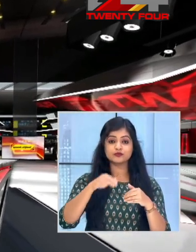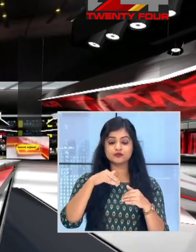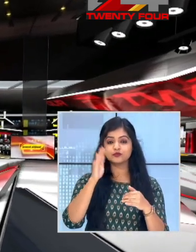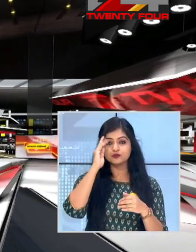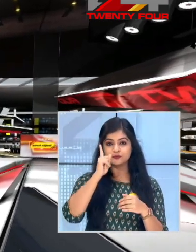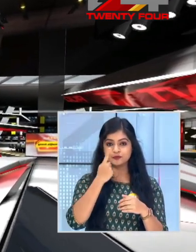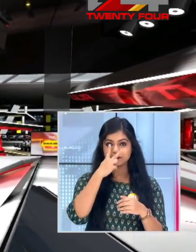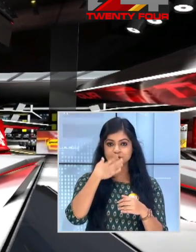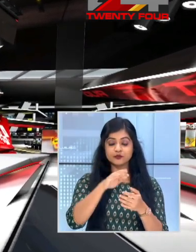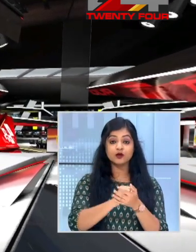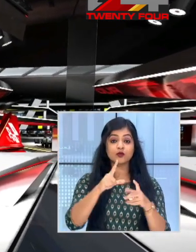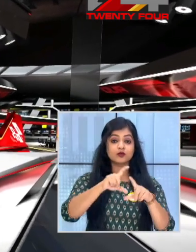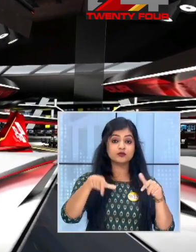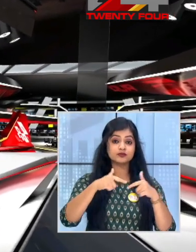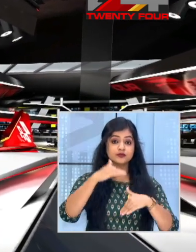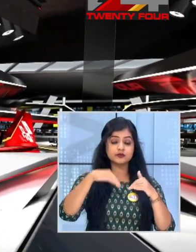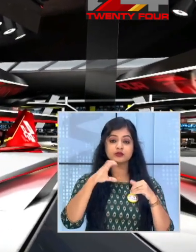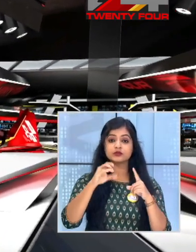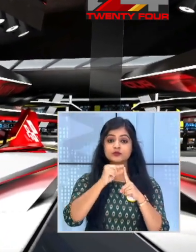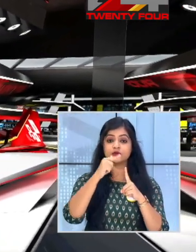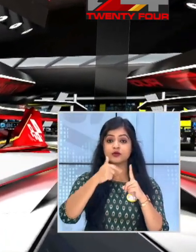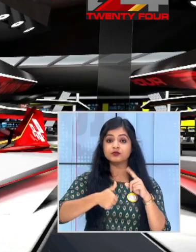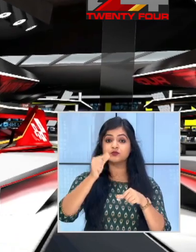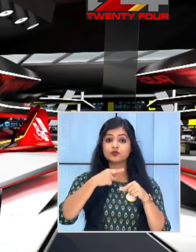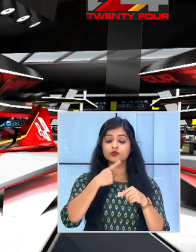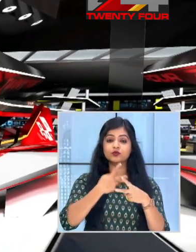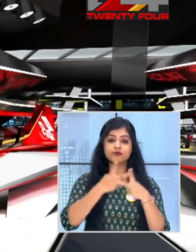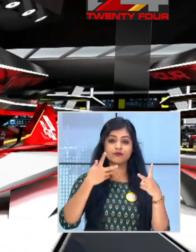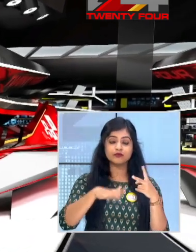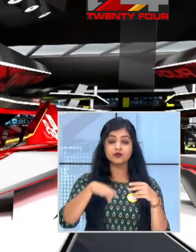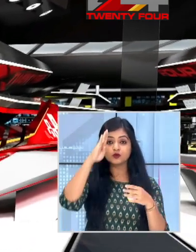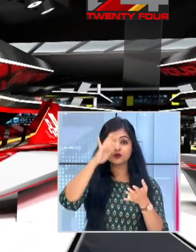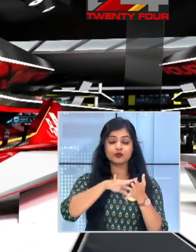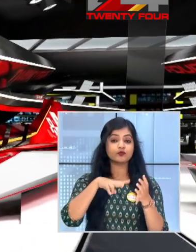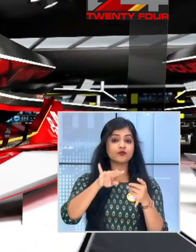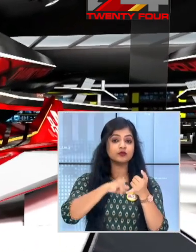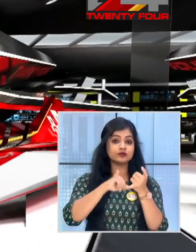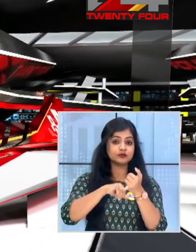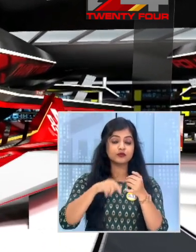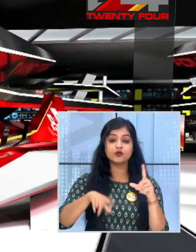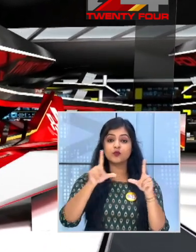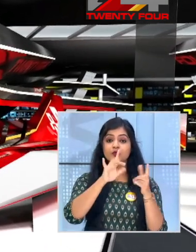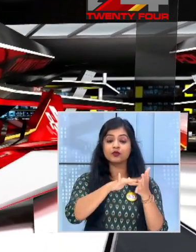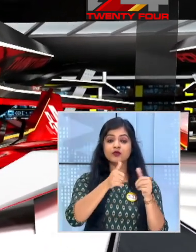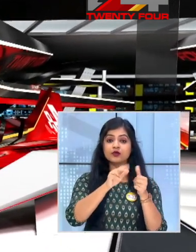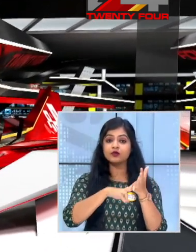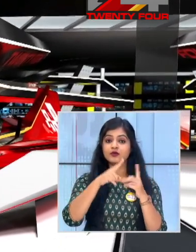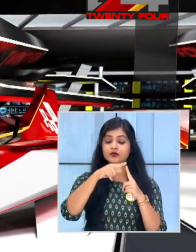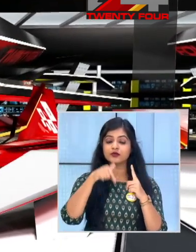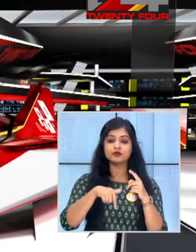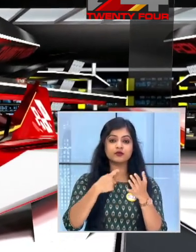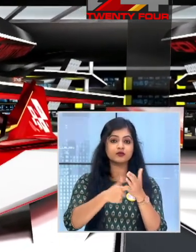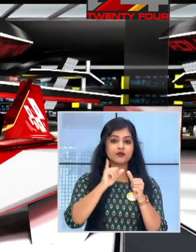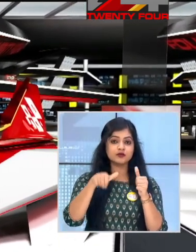ആദ്യം. ലോക്സഭാ തെരഞ്ഞെടുപ്പിലെ CPI സ്ഥാനാർത്ഥികളെ പ്രഖ്യാപിച്ചു. തൃശൂരിൽ VS സുനിൽകുമാറും വയനാട്ടിൽ ആനി രാജയും മത്സരിക്കും. തിരുവനന്തപുരത്ത്